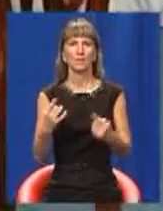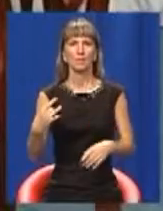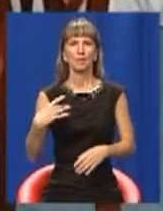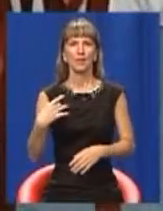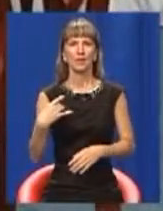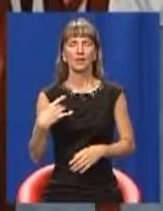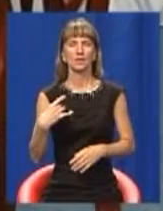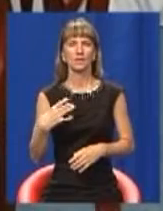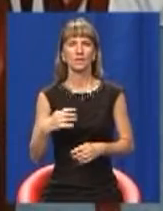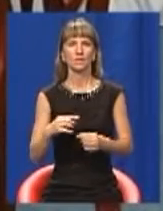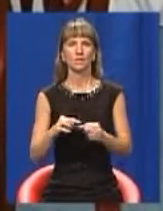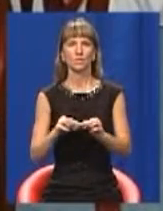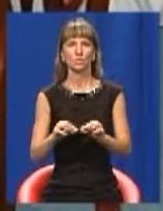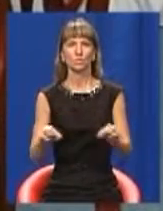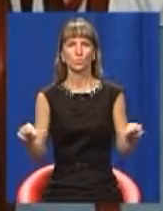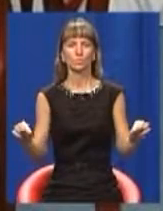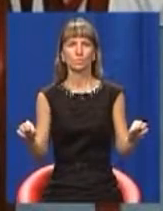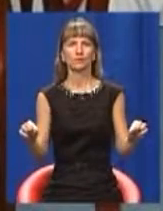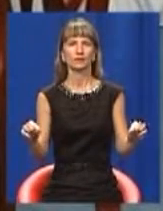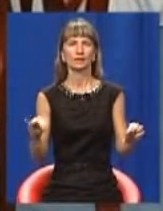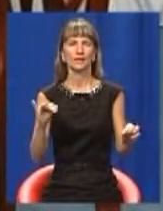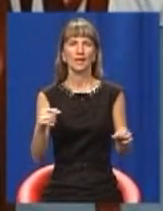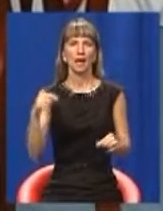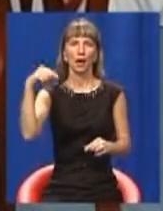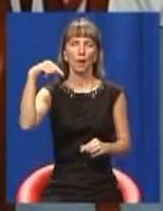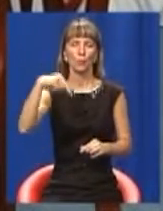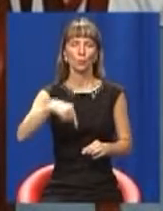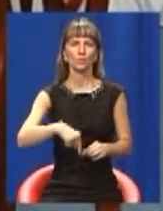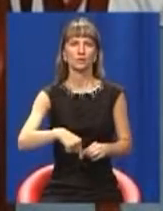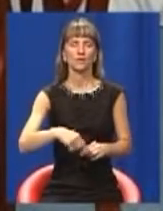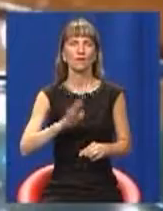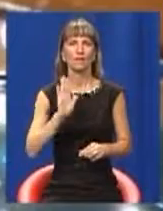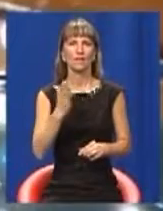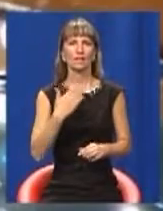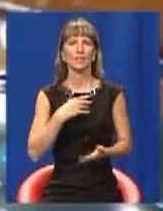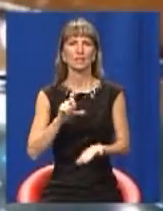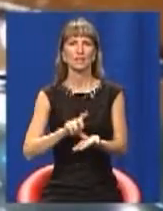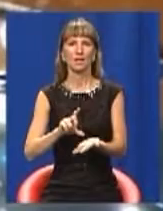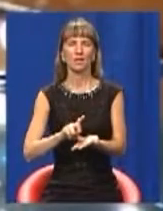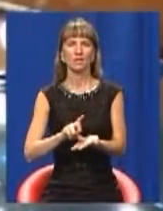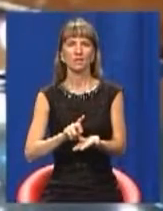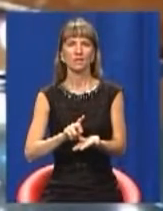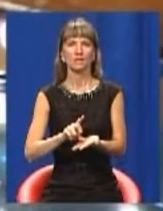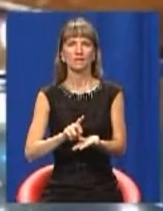белый шнурок. И опустим его в наш стаканчик.